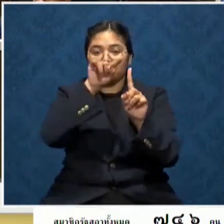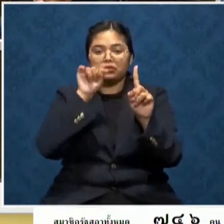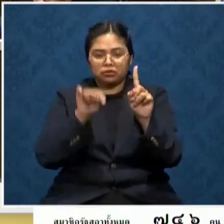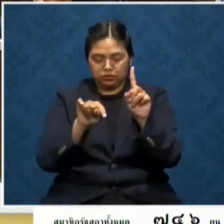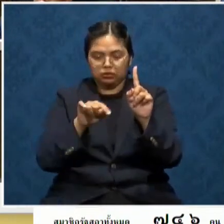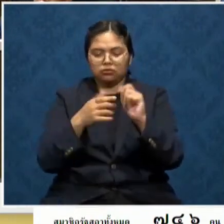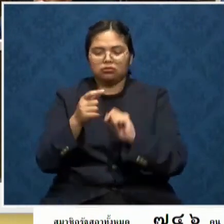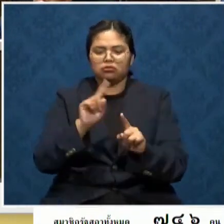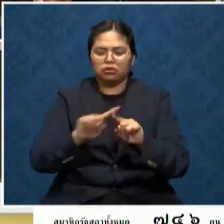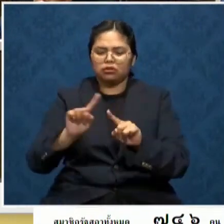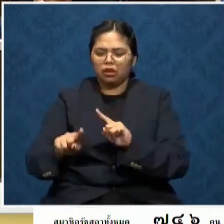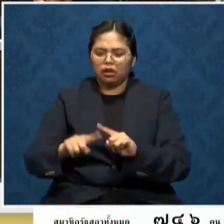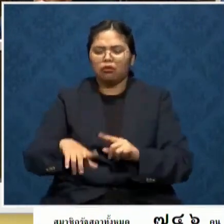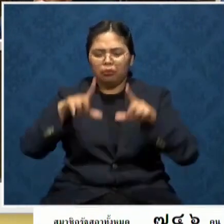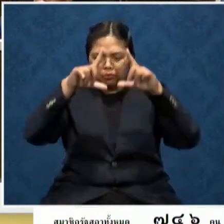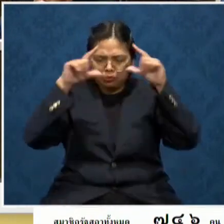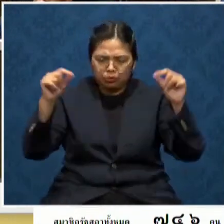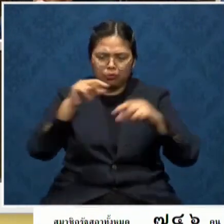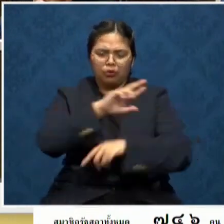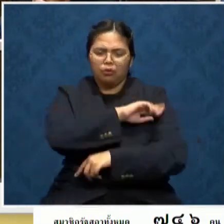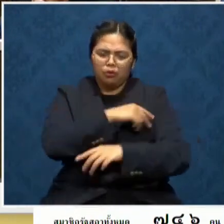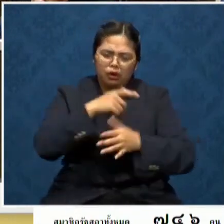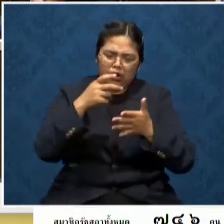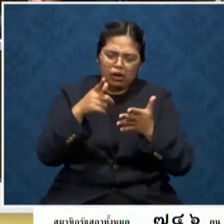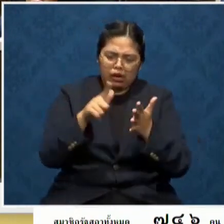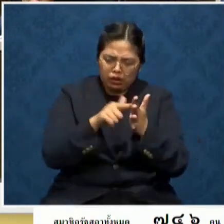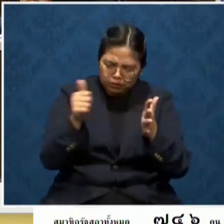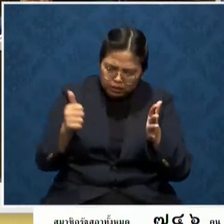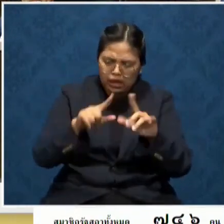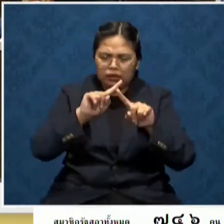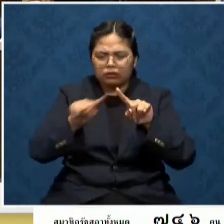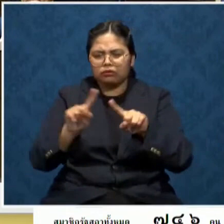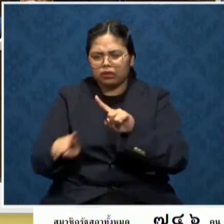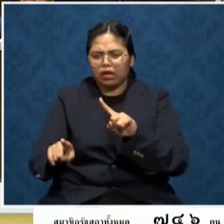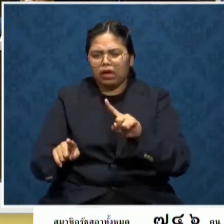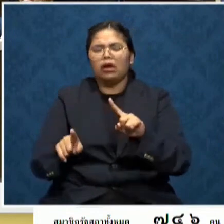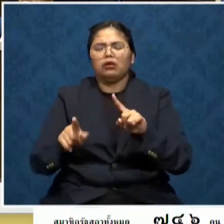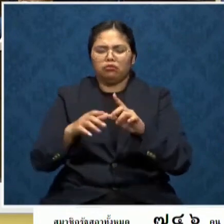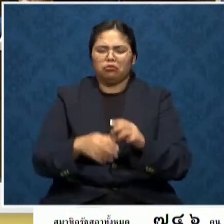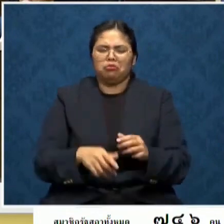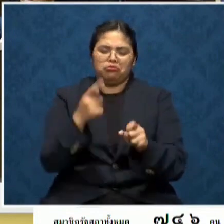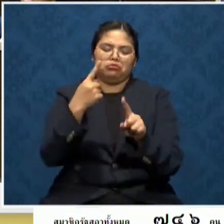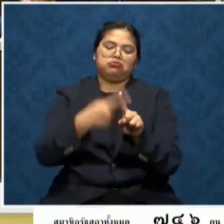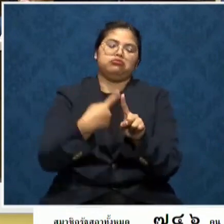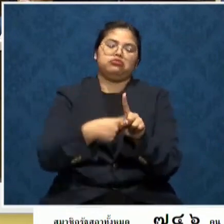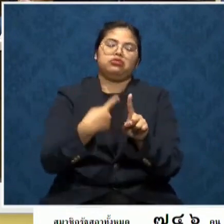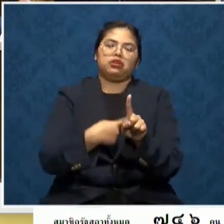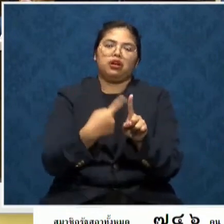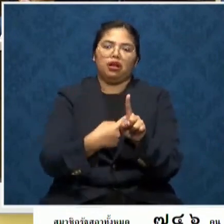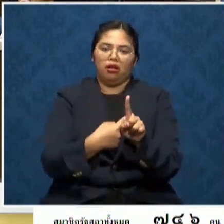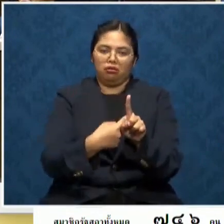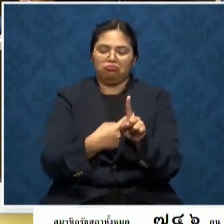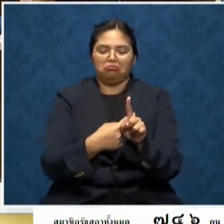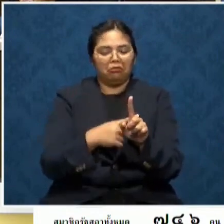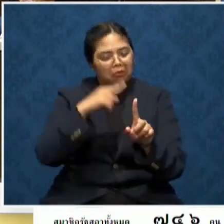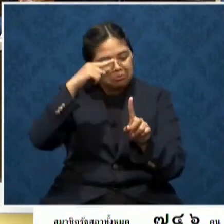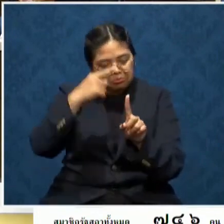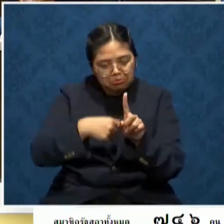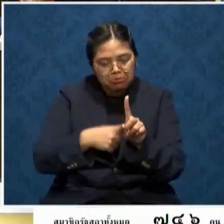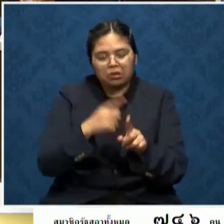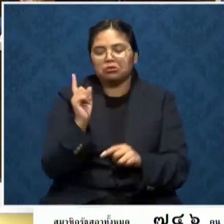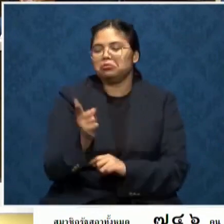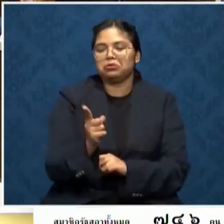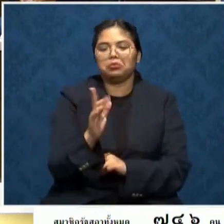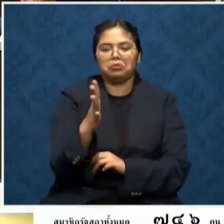าล เพศั เทคกิกการแพทย์ นบโฆชนาการถูกจ้างใฐานะ ลูกจ้างโชวคราวเท่านั้น่มค่าตอบแทน